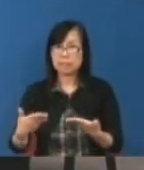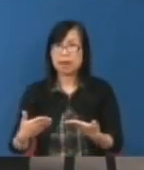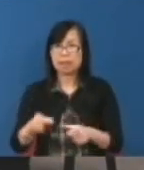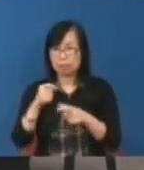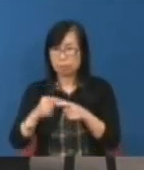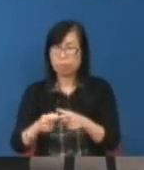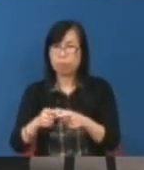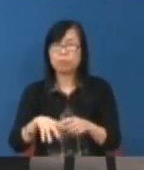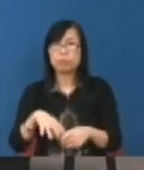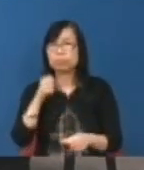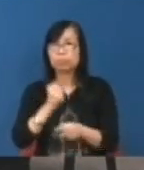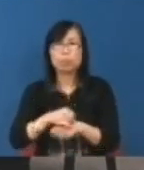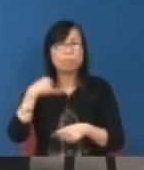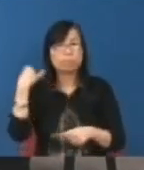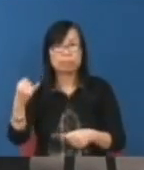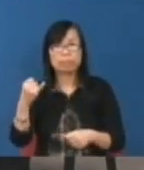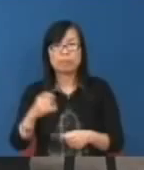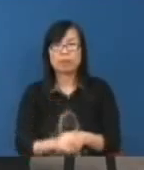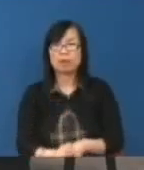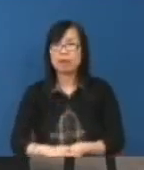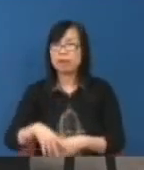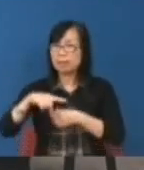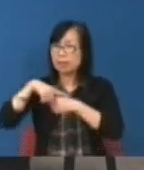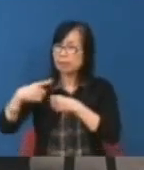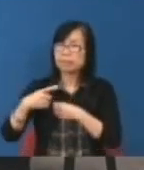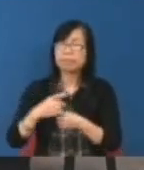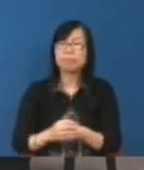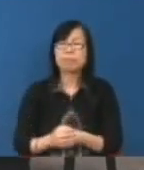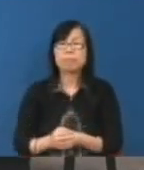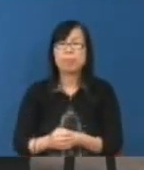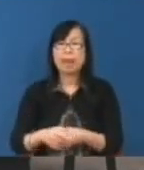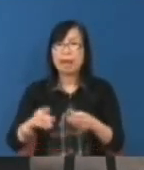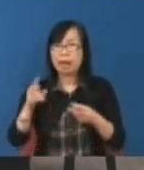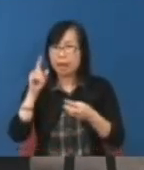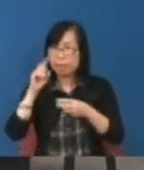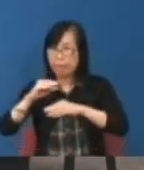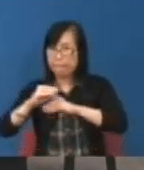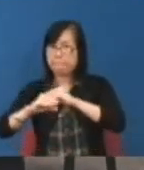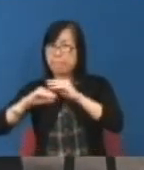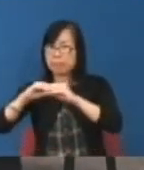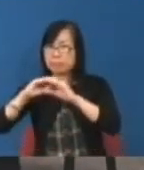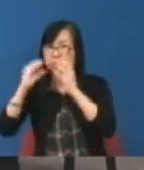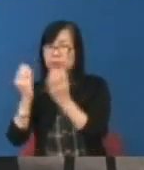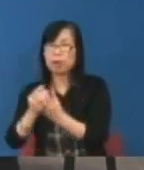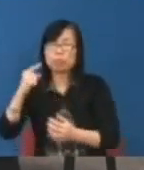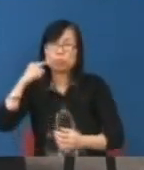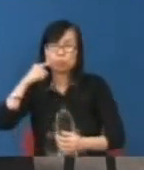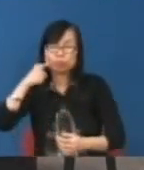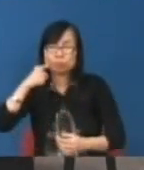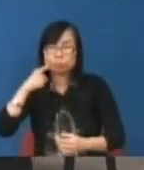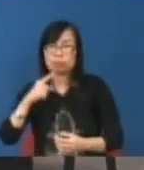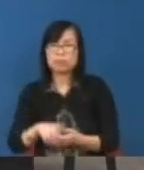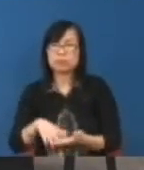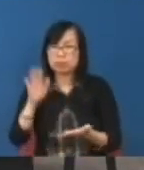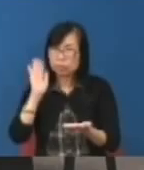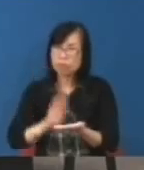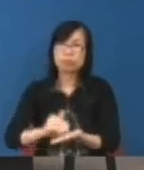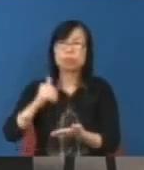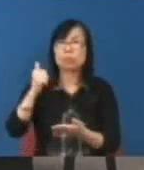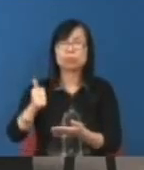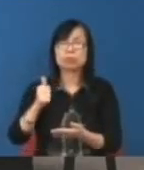就。逢君之惡其最大，長君之惡其最少。嗱，長君之惡就冇計